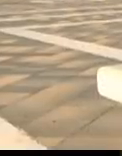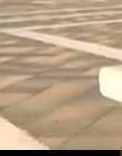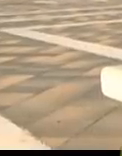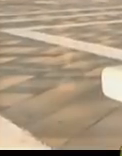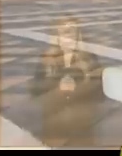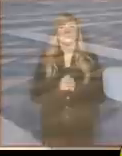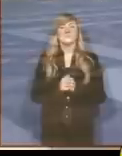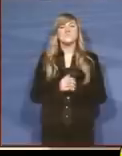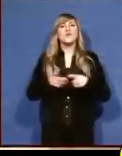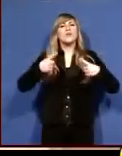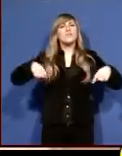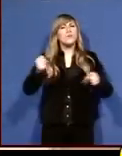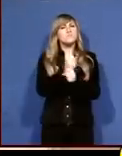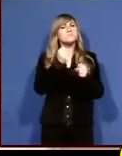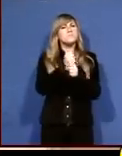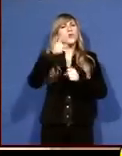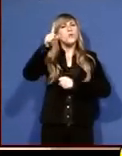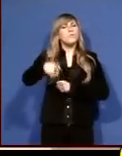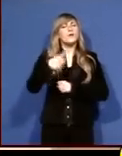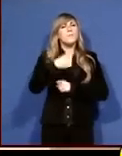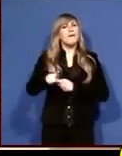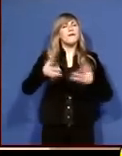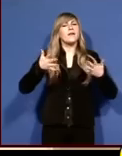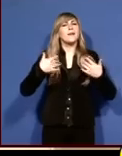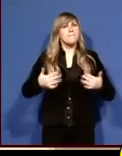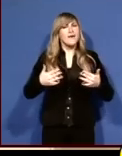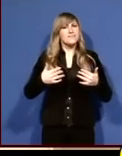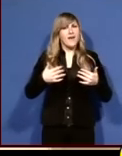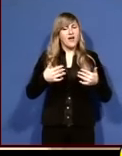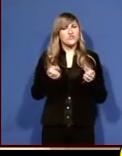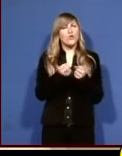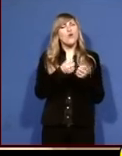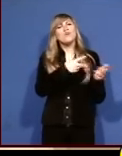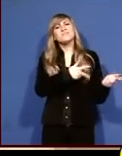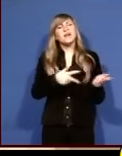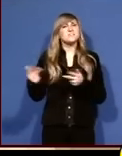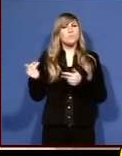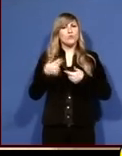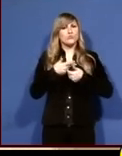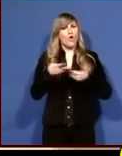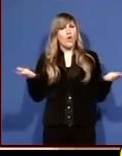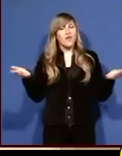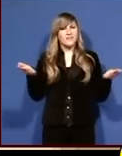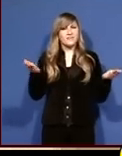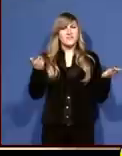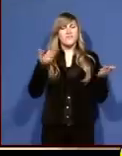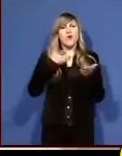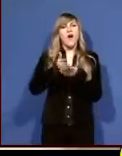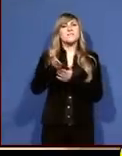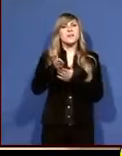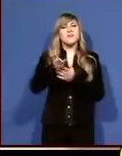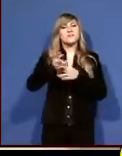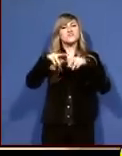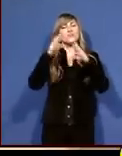Ci adopereremo per l'inserimento immediato dei mezzi di trasporto collettivo. Una rete fitta e puntuale di pulmini elettrici